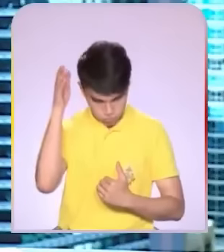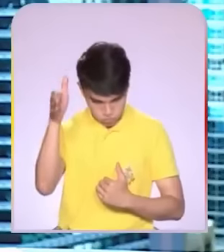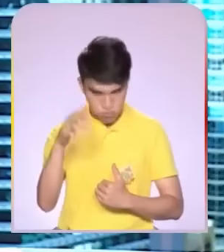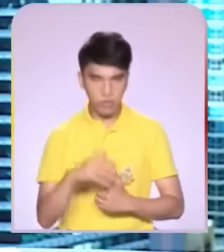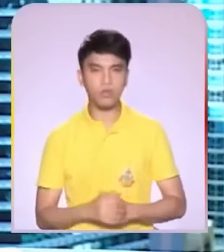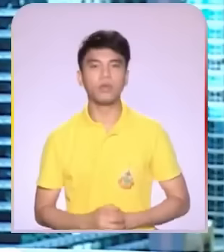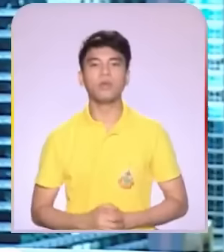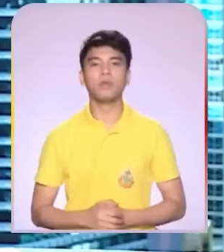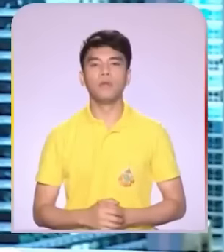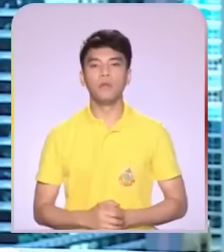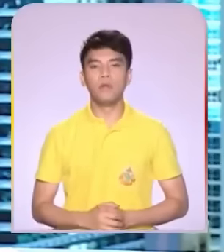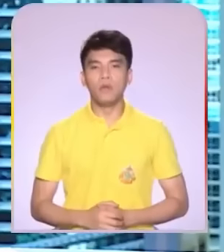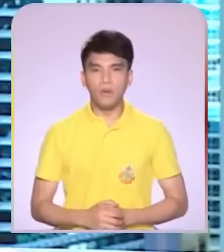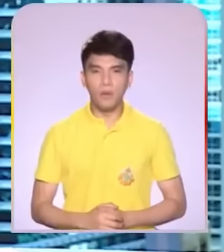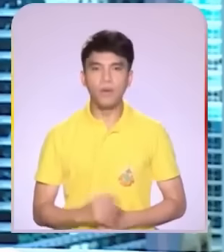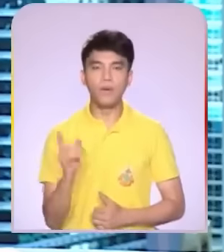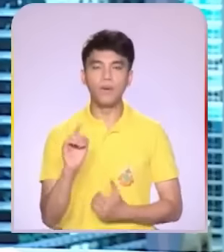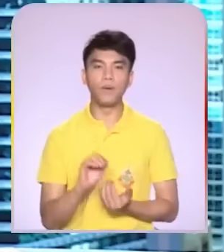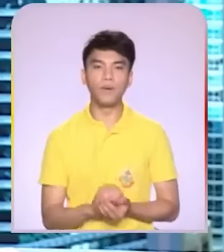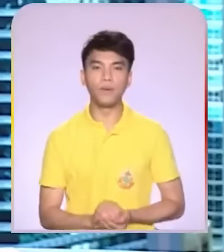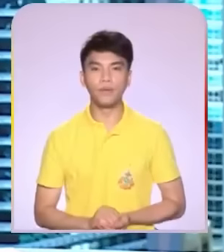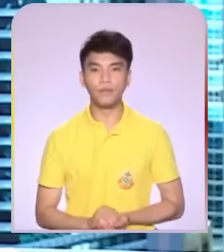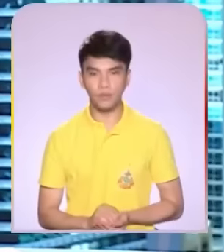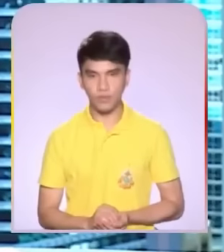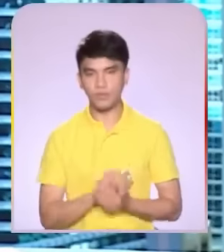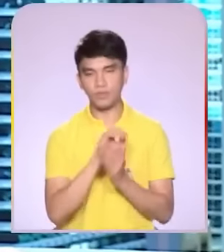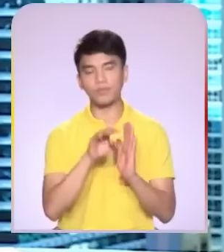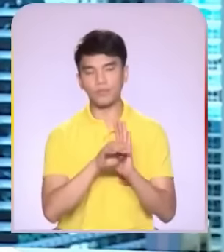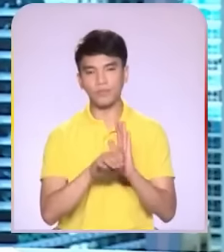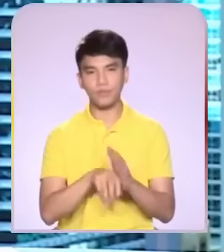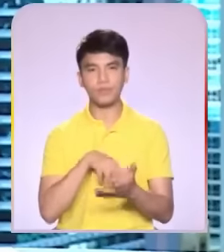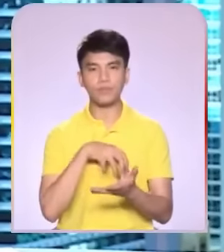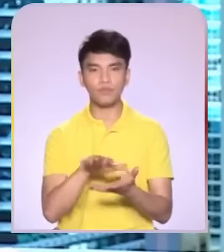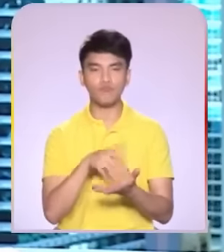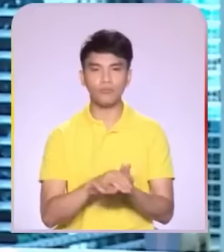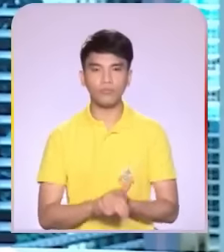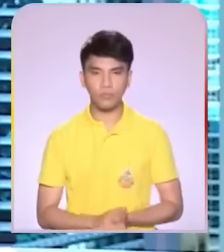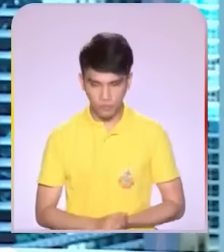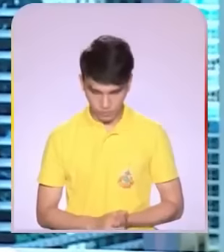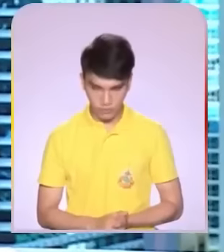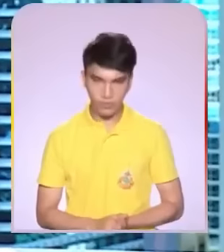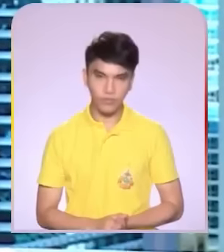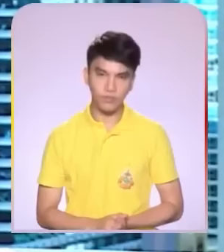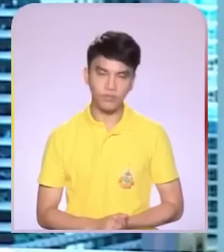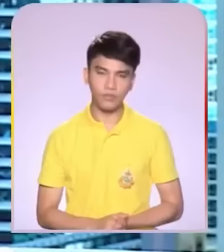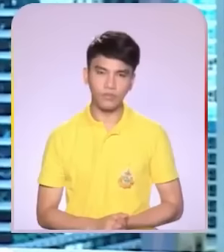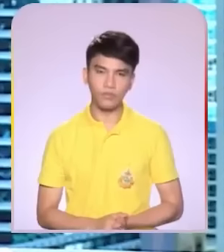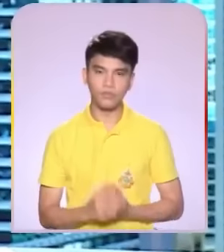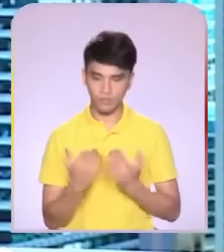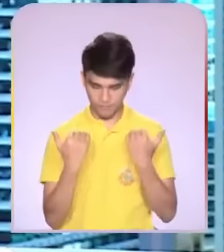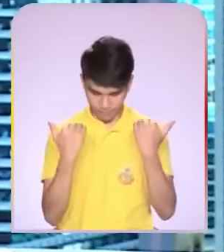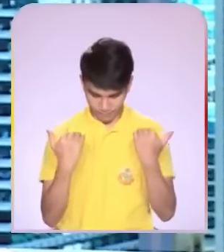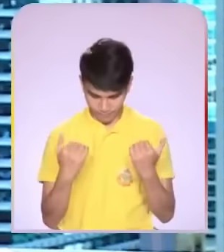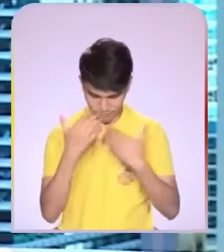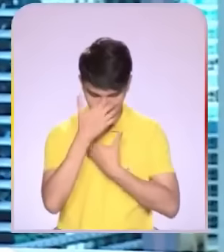านี้ก็เป็นบุคคลนึงนะคะที่ออกมาเหมือนกับจะให้ข้อมูลหรือถ้าเป็นภาษาชาวบ้านก็คือจะเปิดโปงนั่นแหละคุณผู้ชมทีเนี้ยประเด็